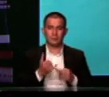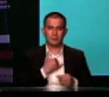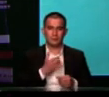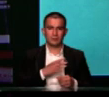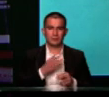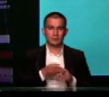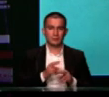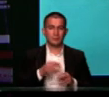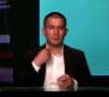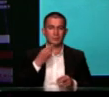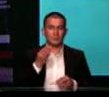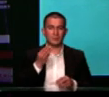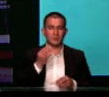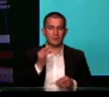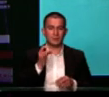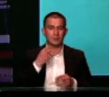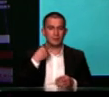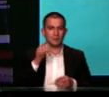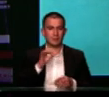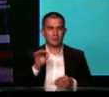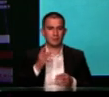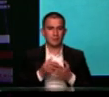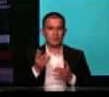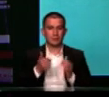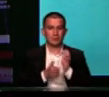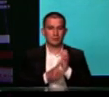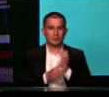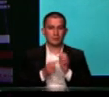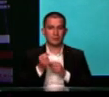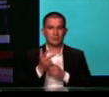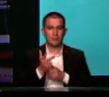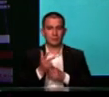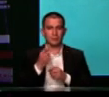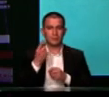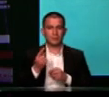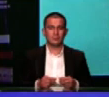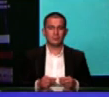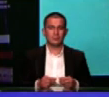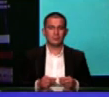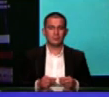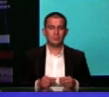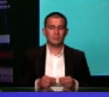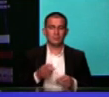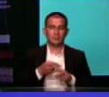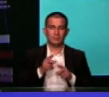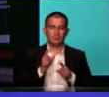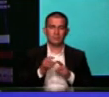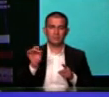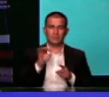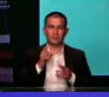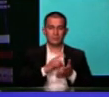shifr matn hosil bo'ldi. 6, 13 va 1. Ushbu shifr